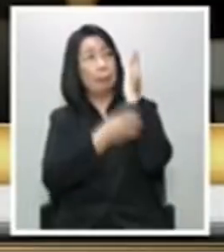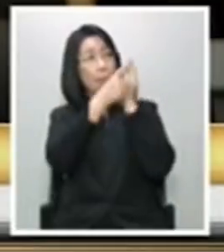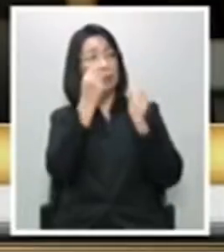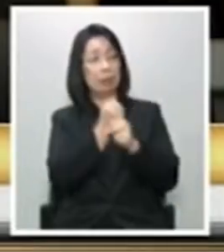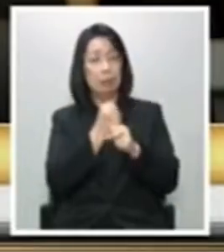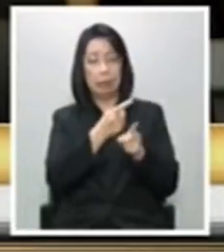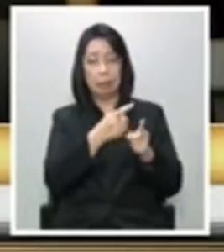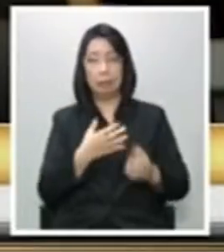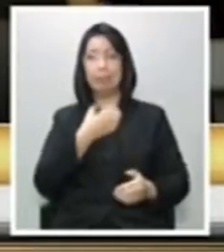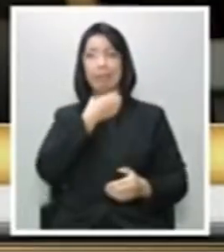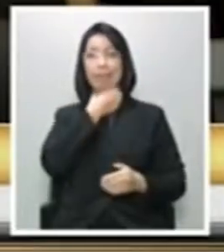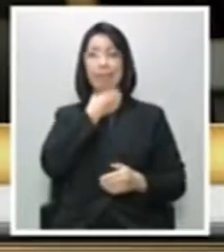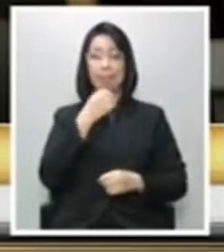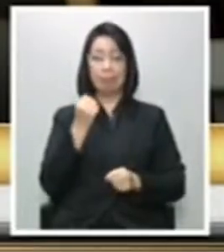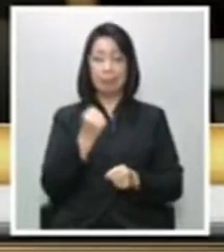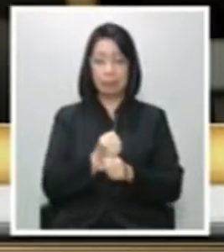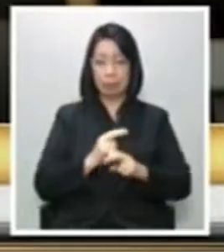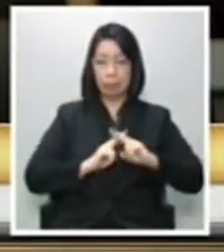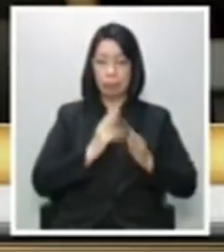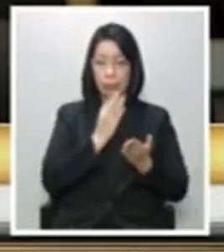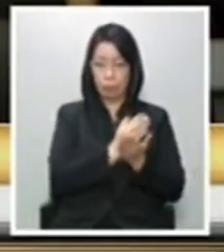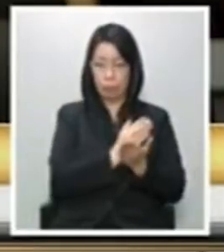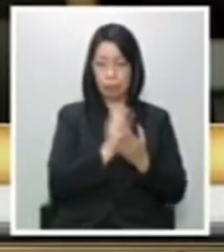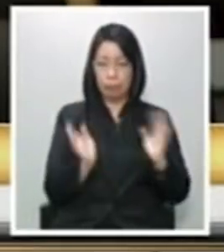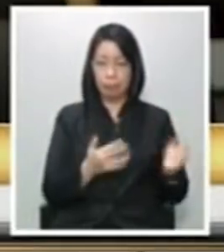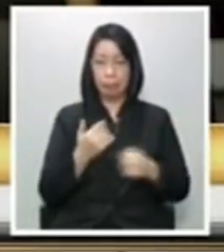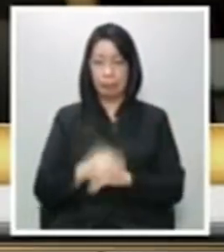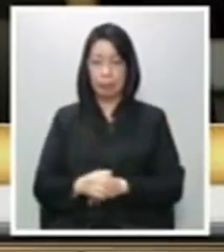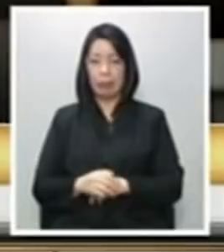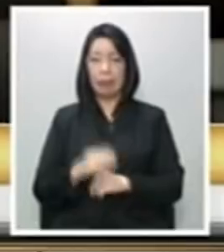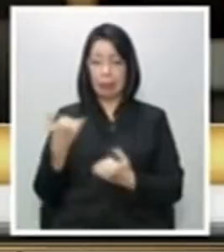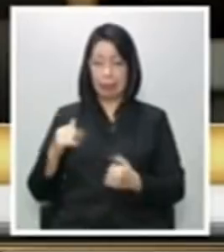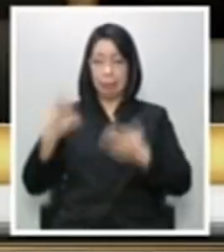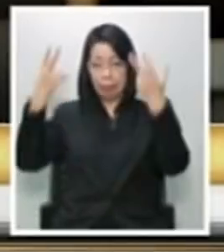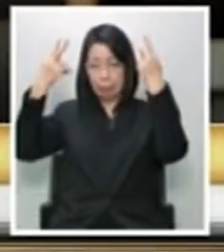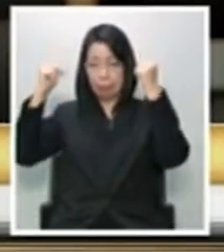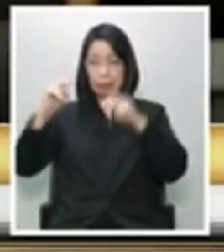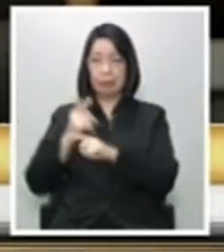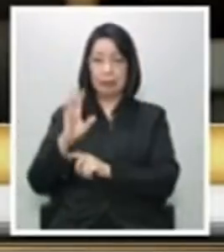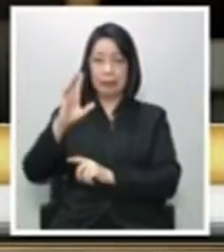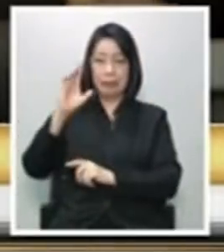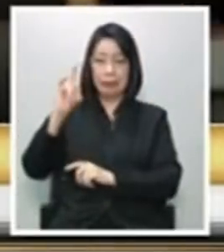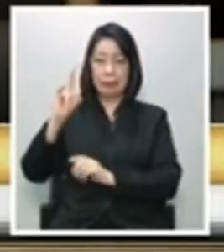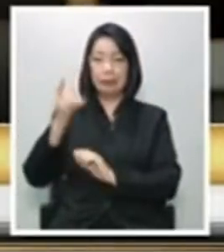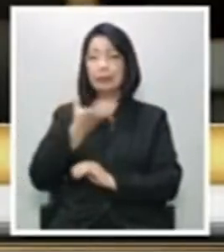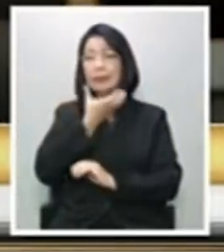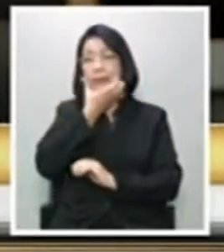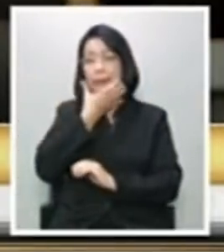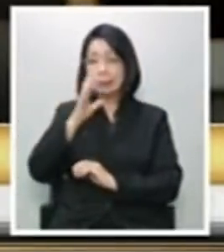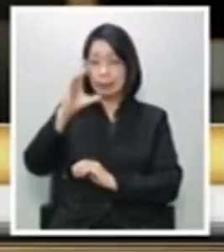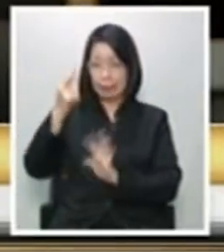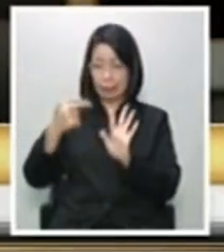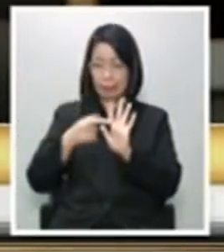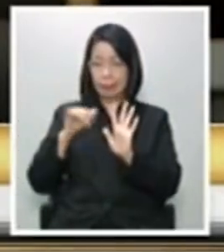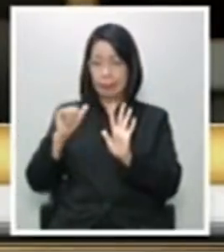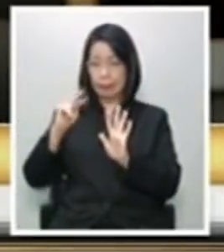หยุดการสัมปทานไปปี2534รัฐบาลชาติชัยชุนทวันตั้งคณะกรรมการจัดสรรที่ดินให้กับคน